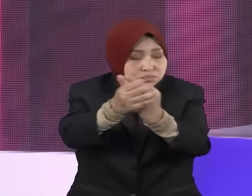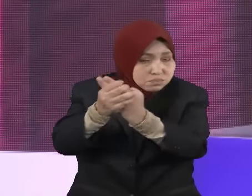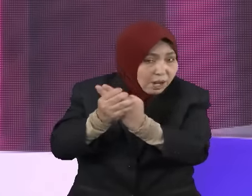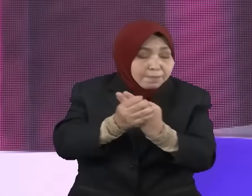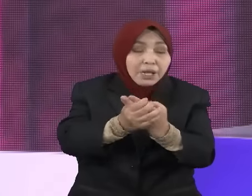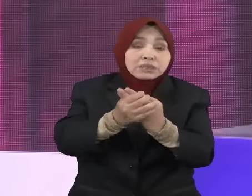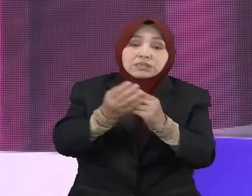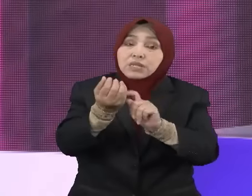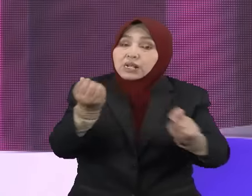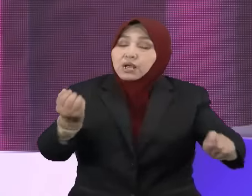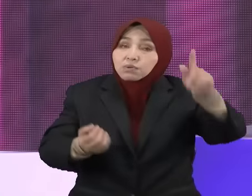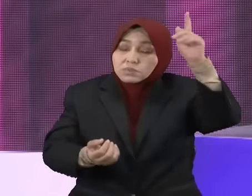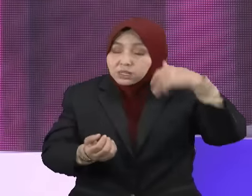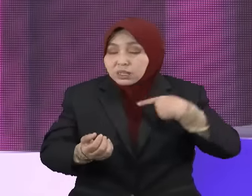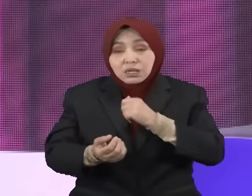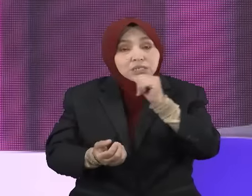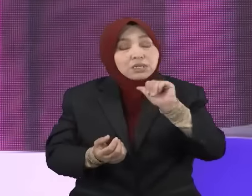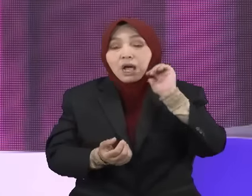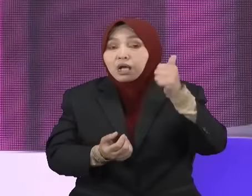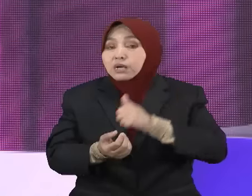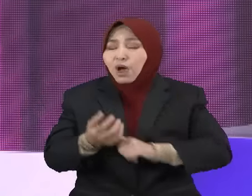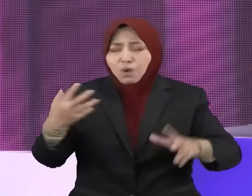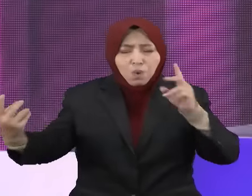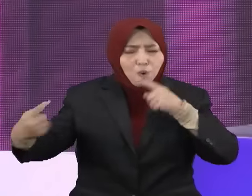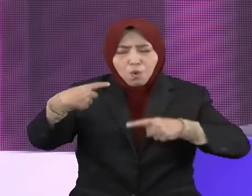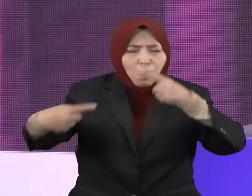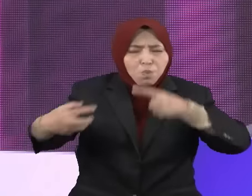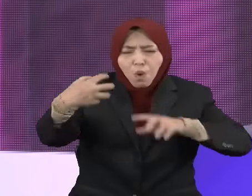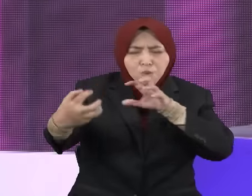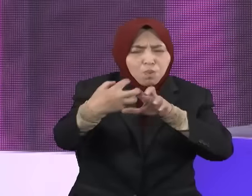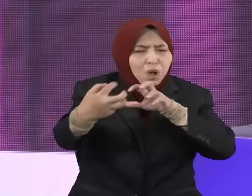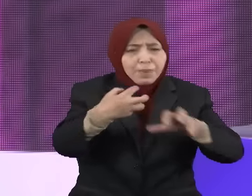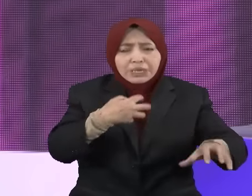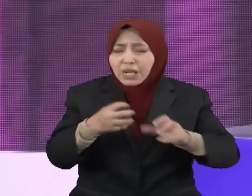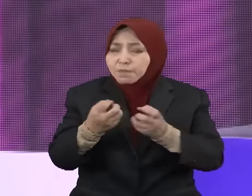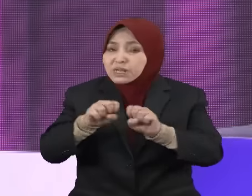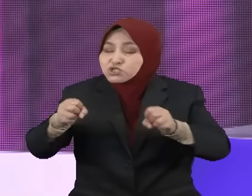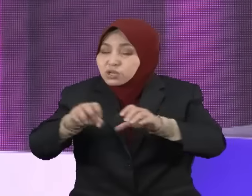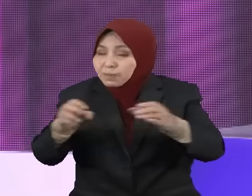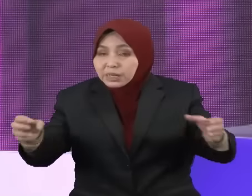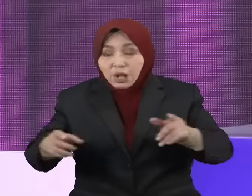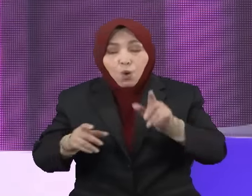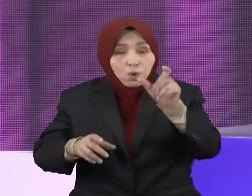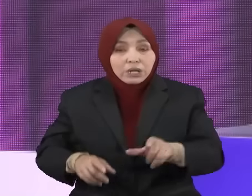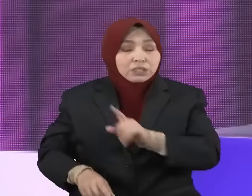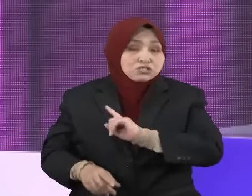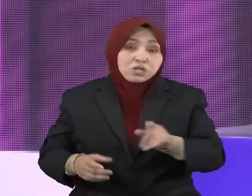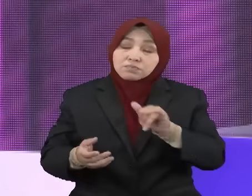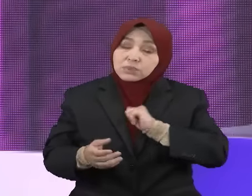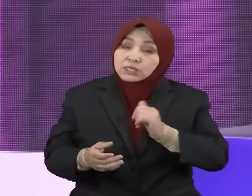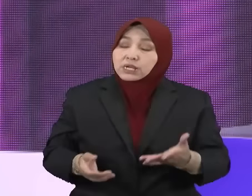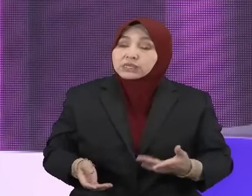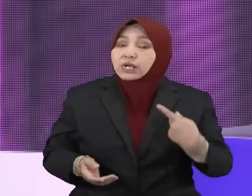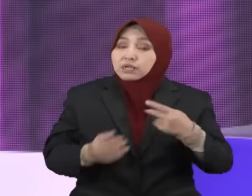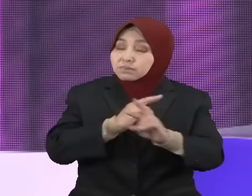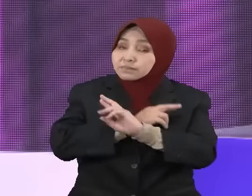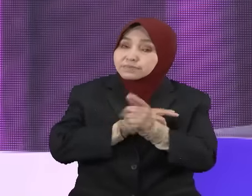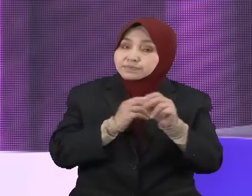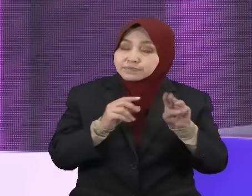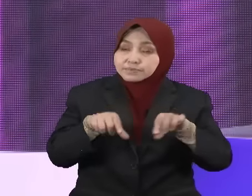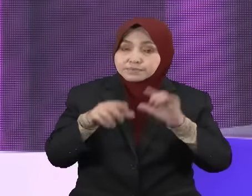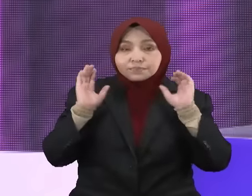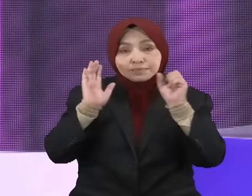Allah dan kita tidak akan bercakaran dan berpecah belah di dalam umat Islam sendiri. Kita berehat dahulu sebentar. My Quran